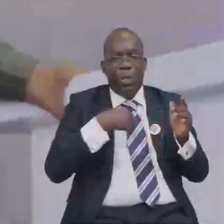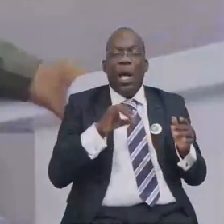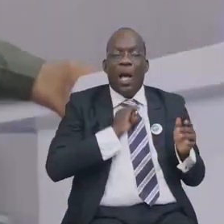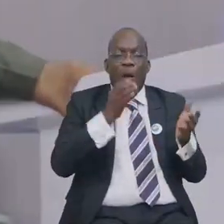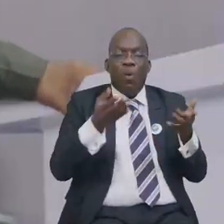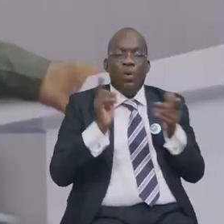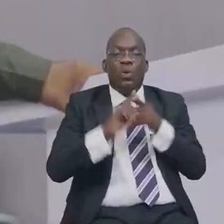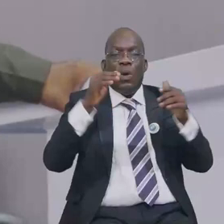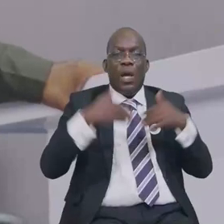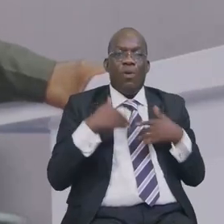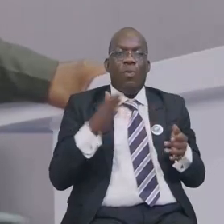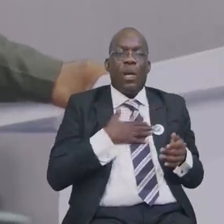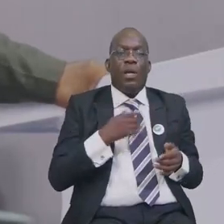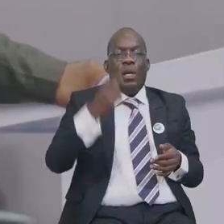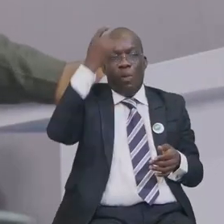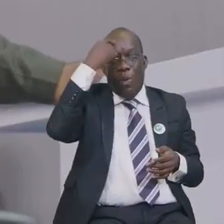cerveau, retrouver mon sens.